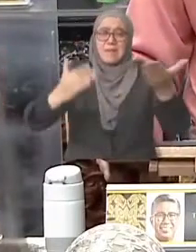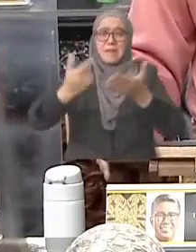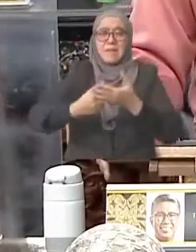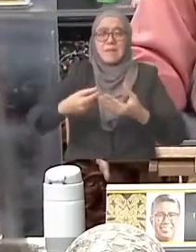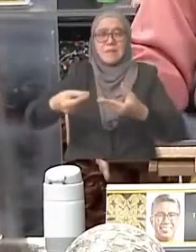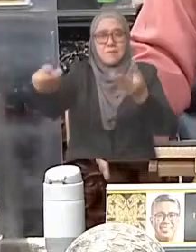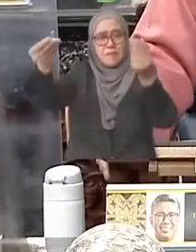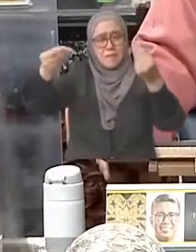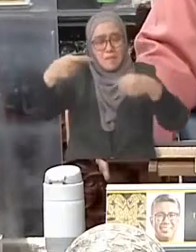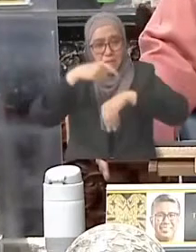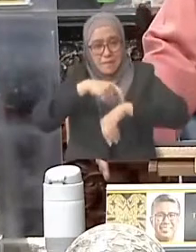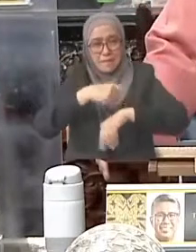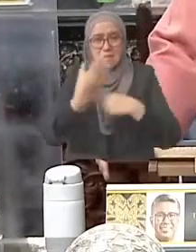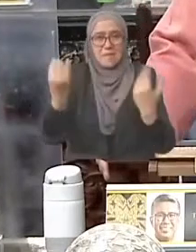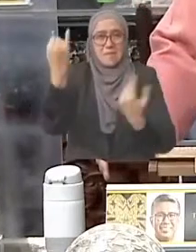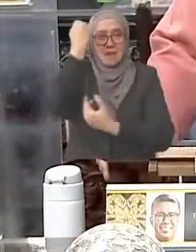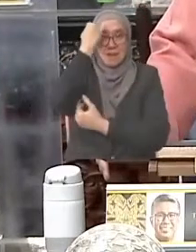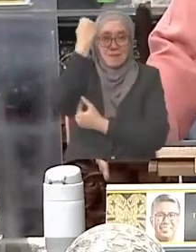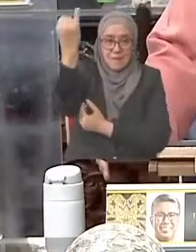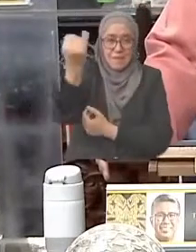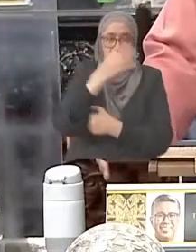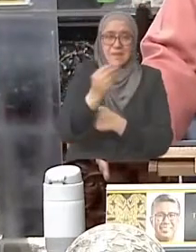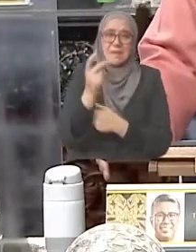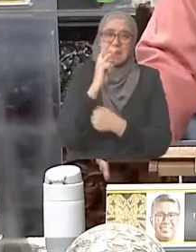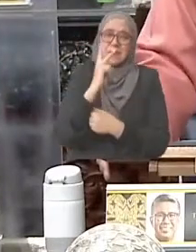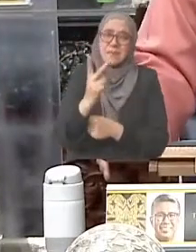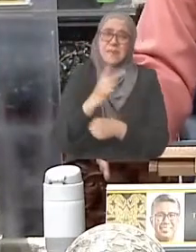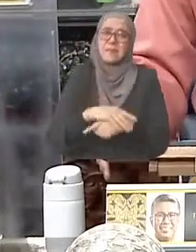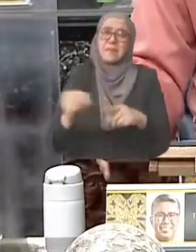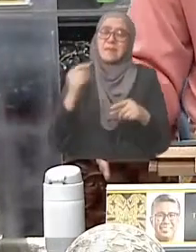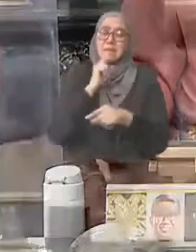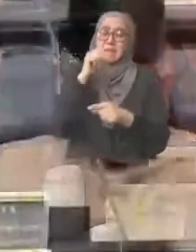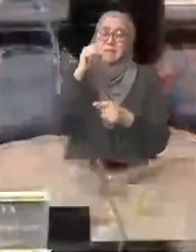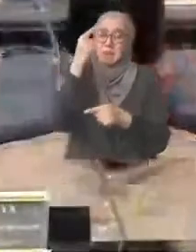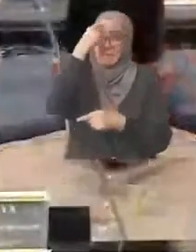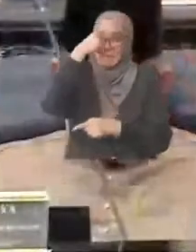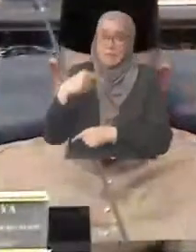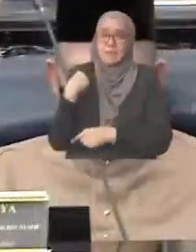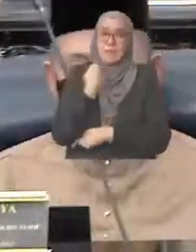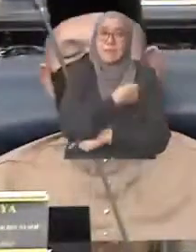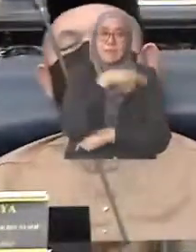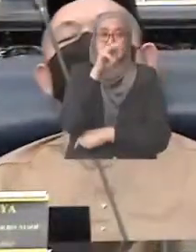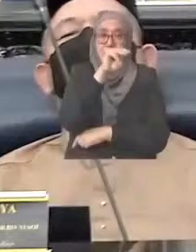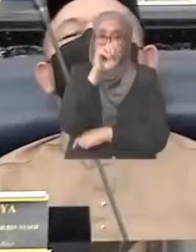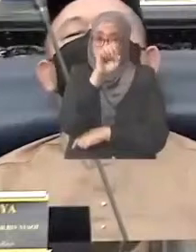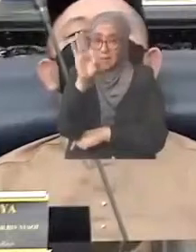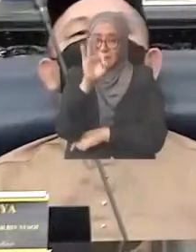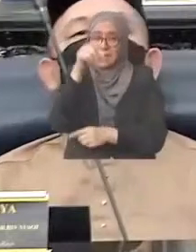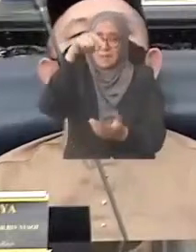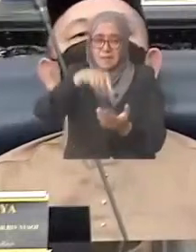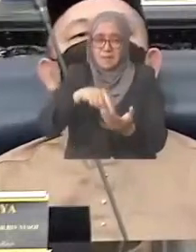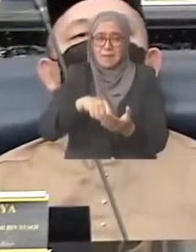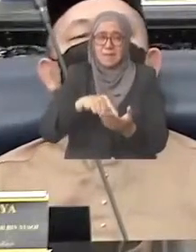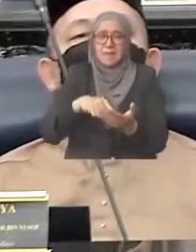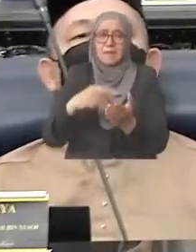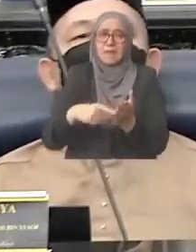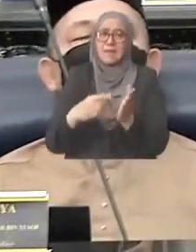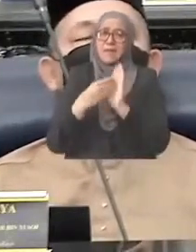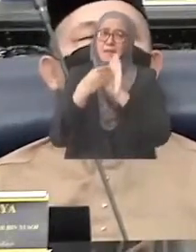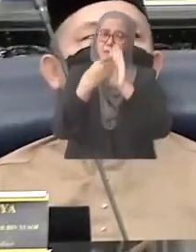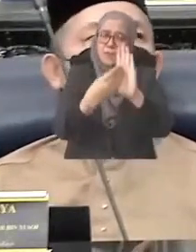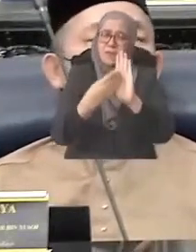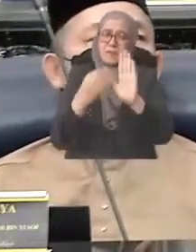Sapto pandangan pada kami Dia move inilah bukti kebersamaan kita dalam mengharungi hari-hari mendatang